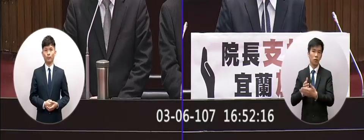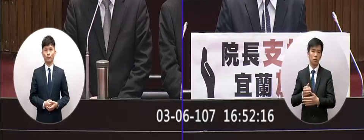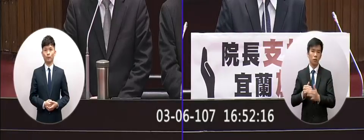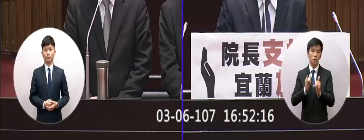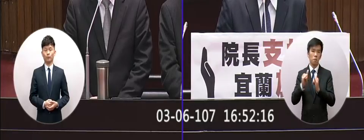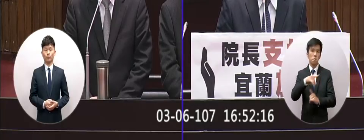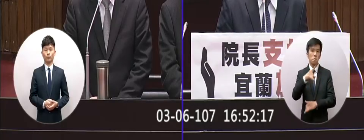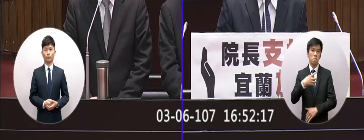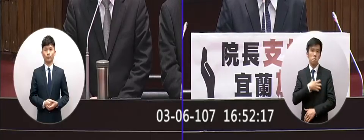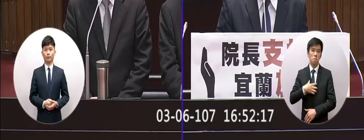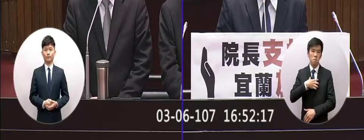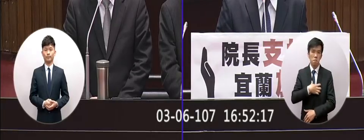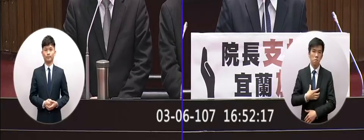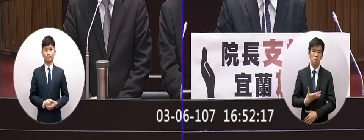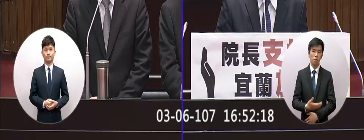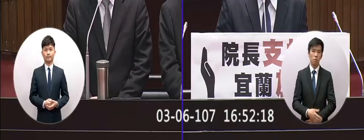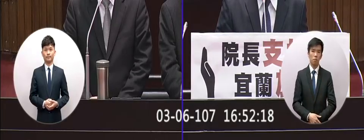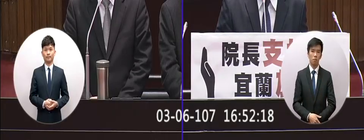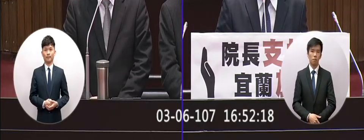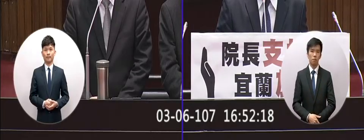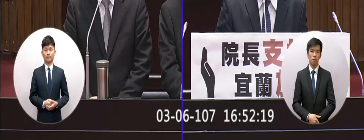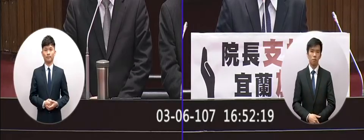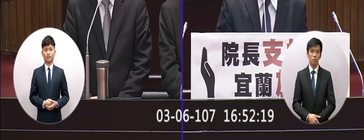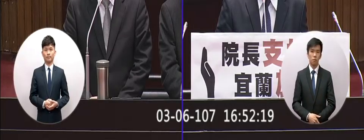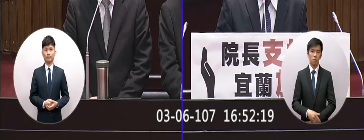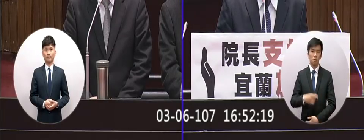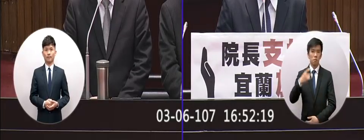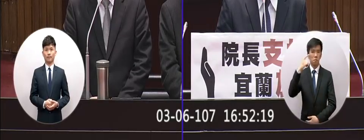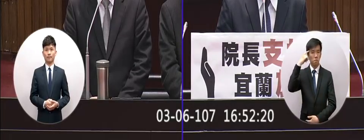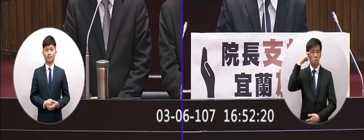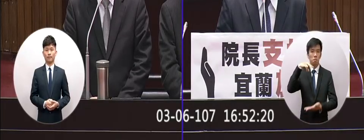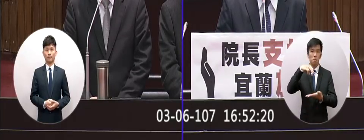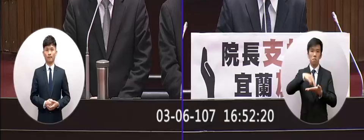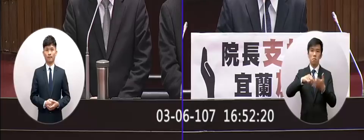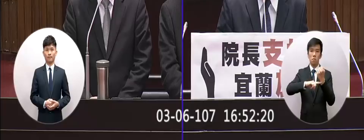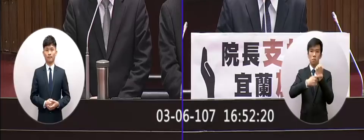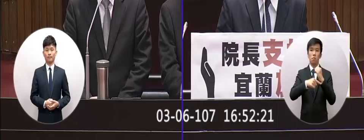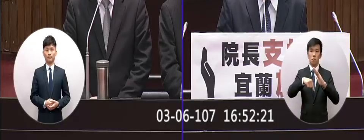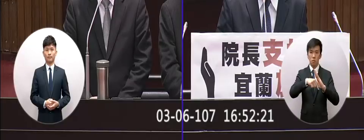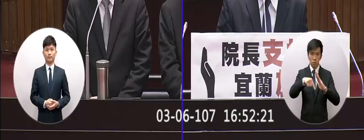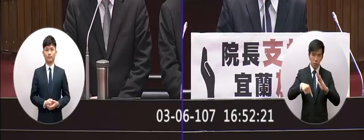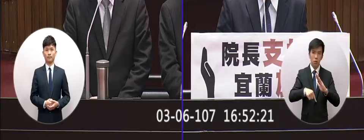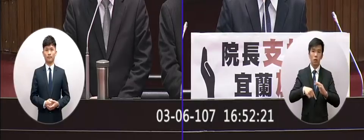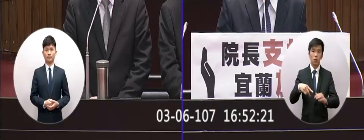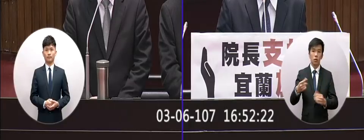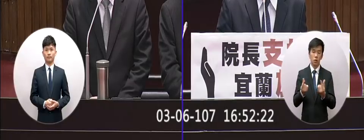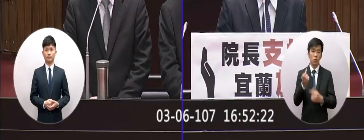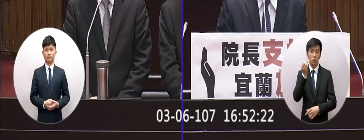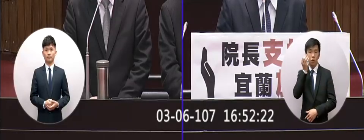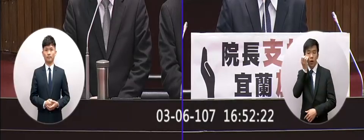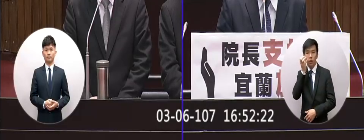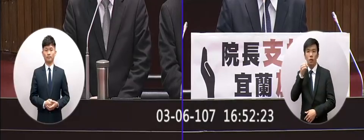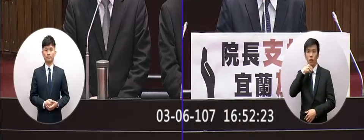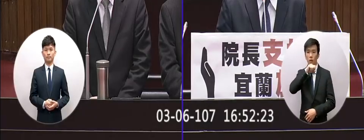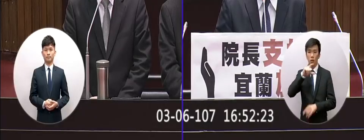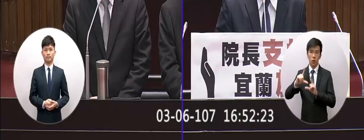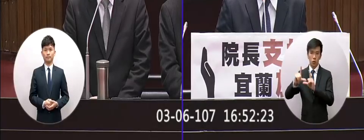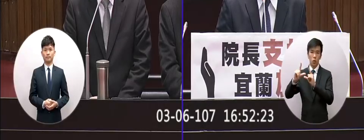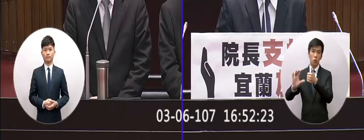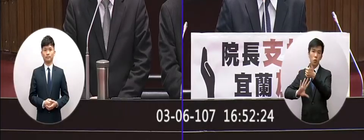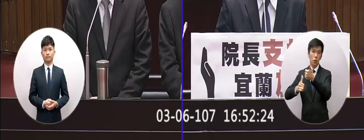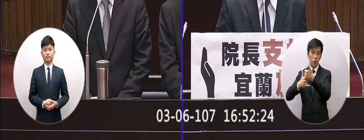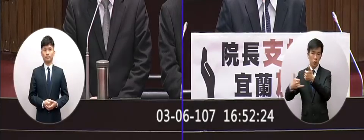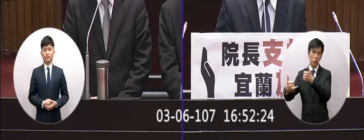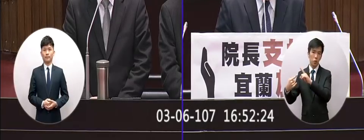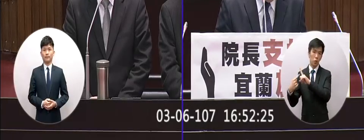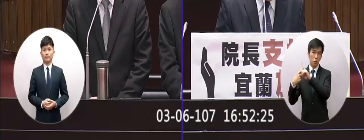怨声载道。我相信立法院呢，不管是来自花莲或来自台东的委员呢，每每都有为